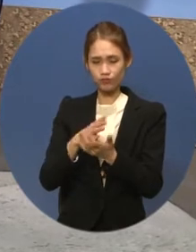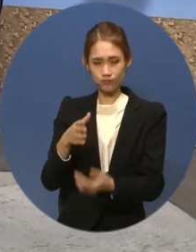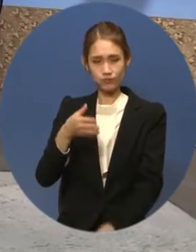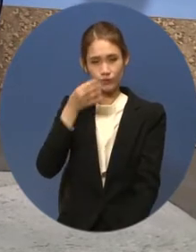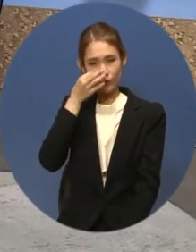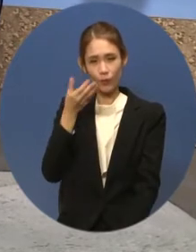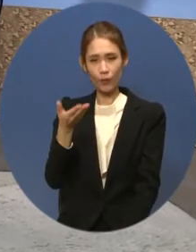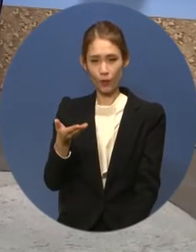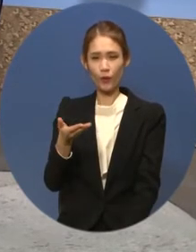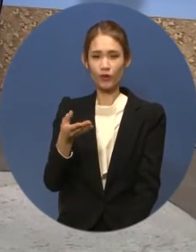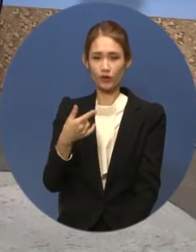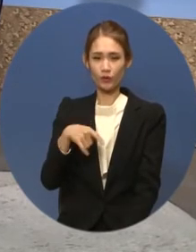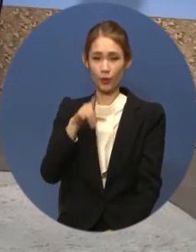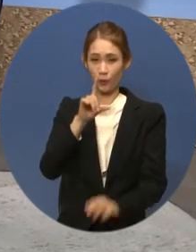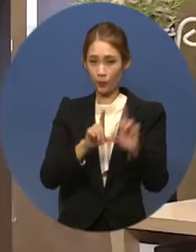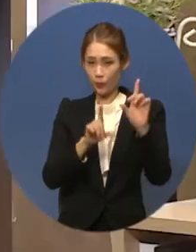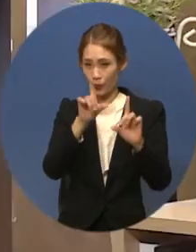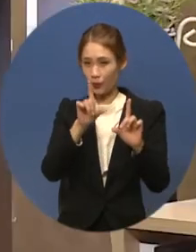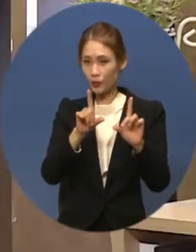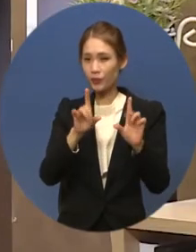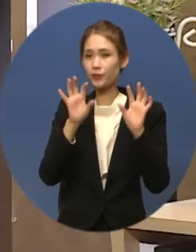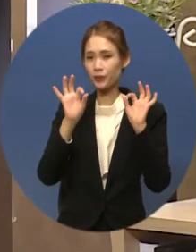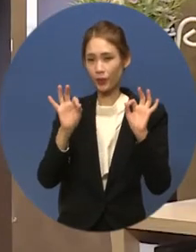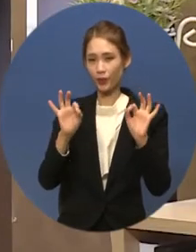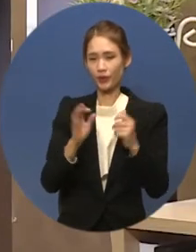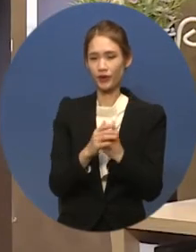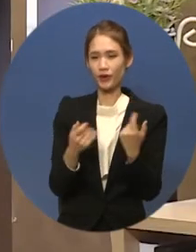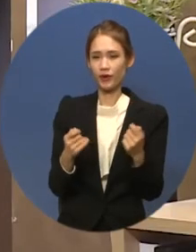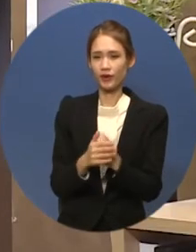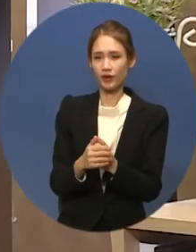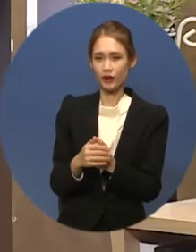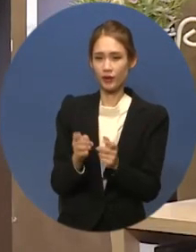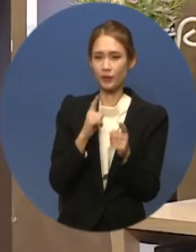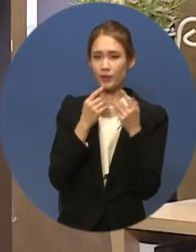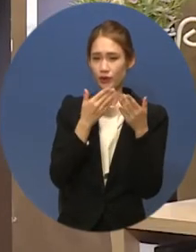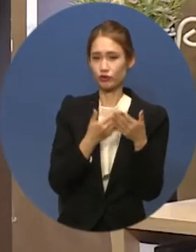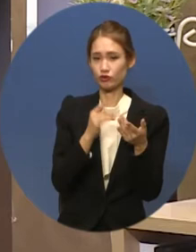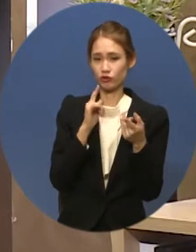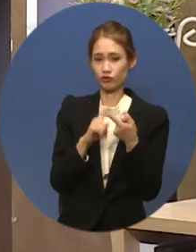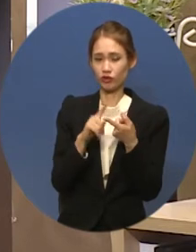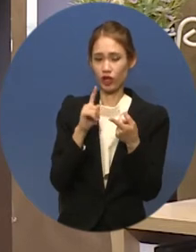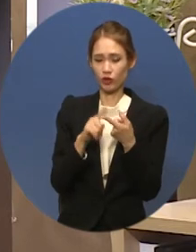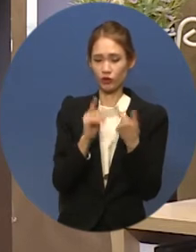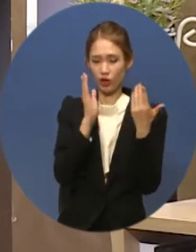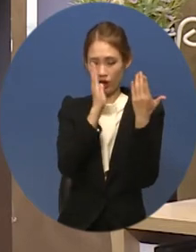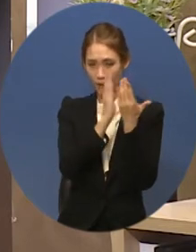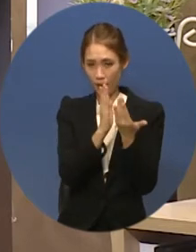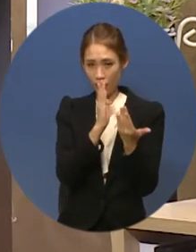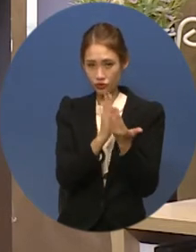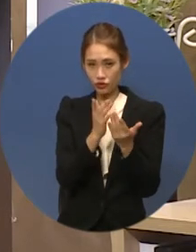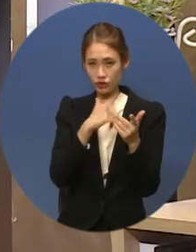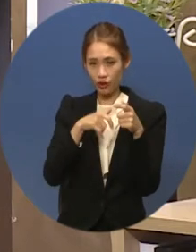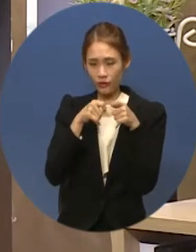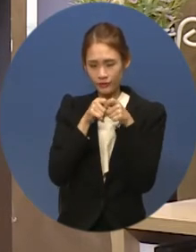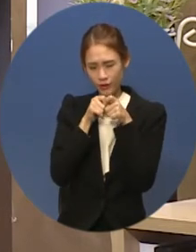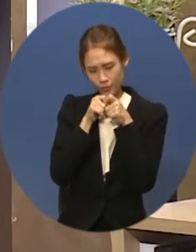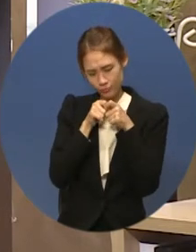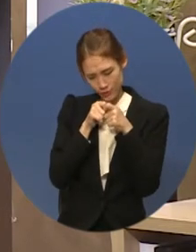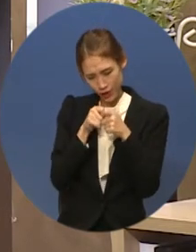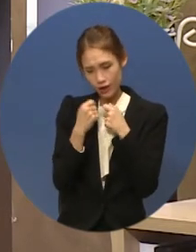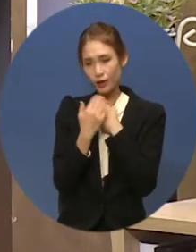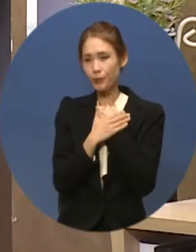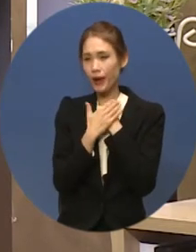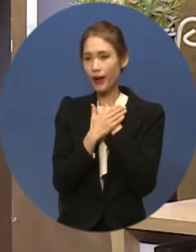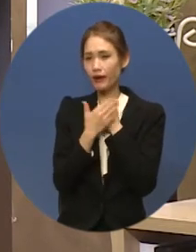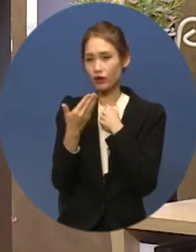어 모습을 보여주고 있는데요 이제 말씀하신 것처럼 당사자의 보다 맞춘 좀 섬세한 이 헤어가 돋보이는